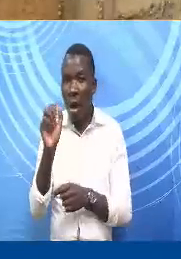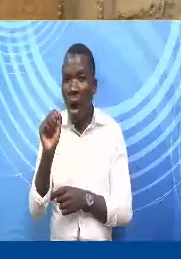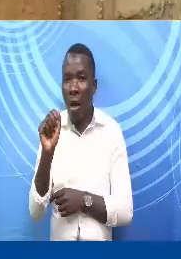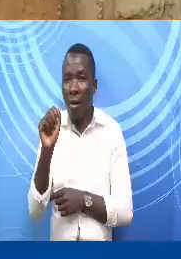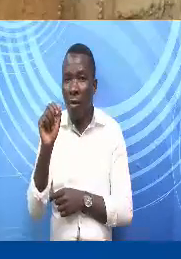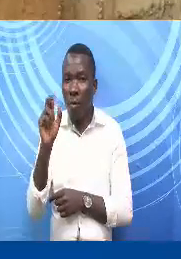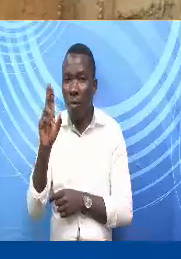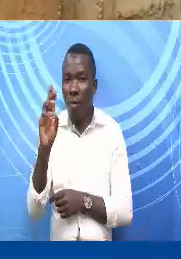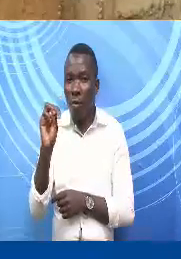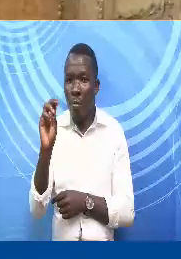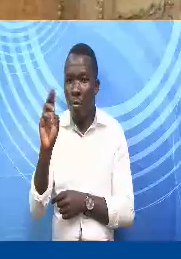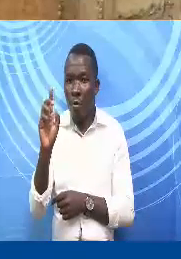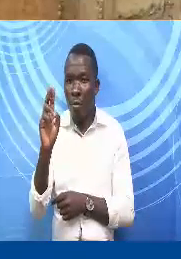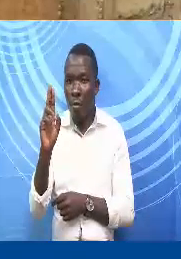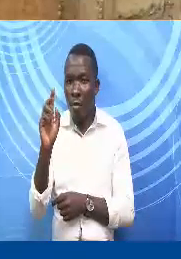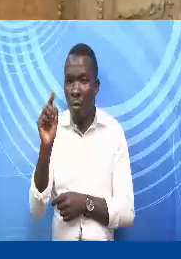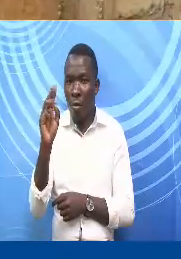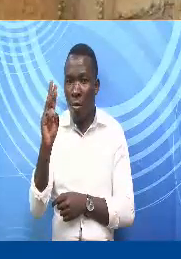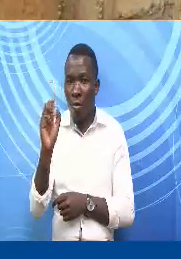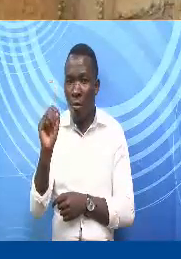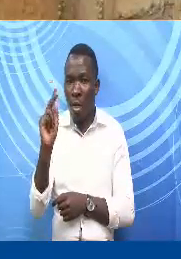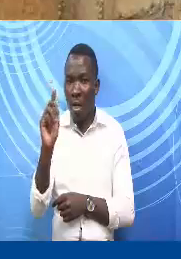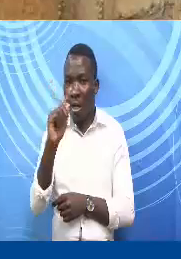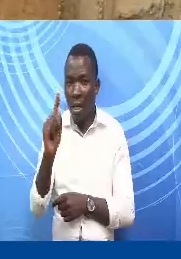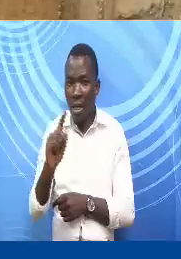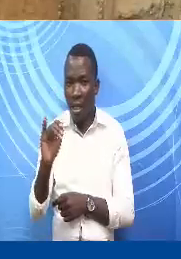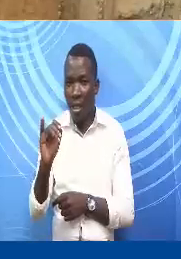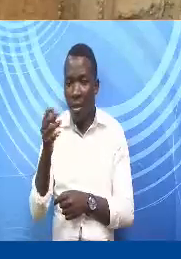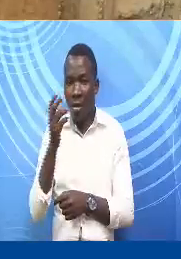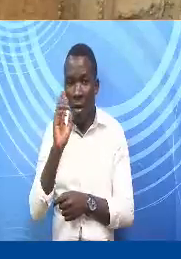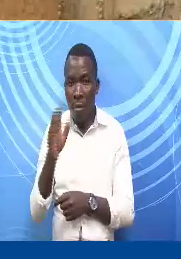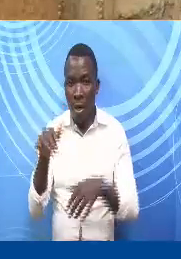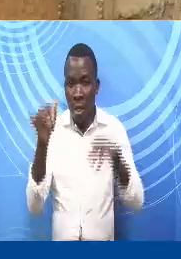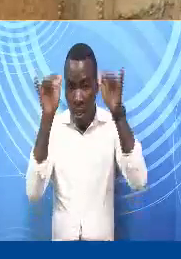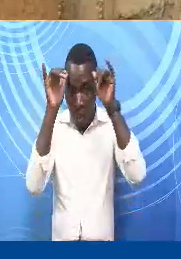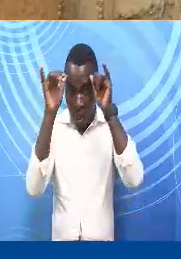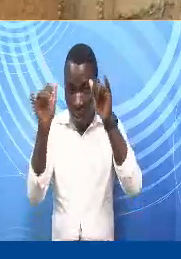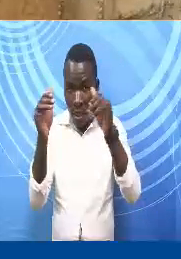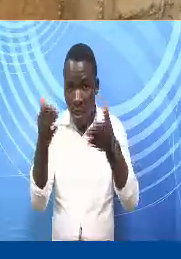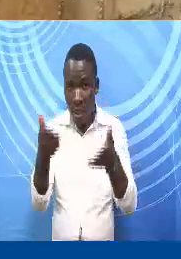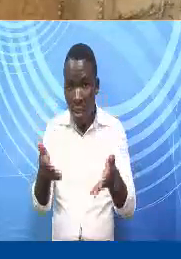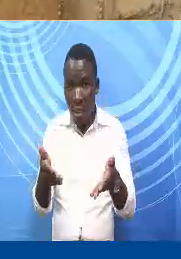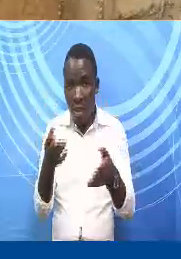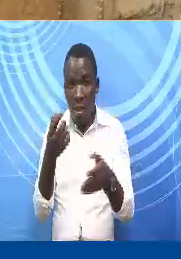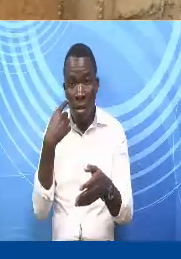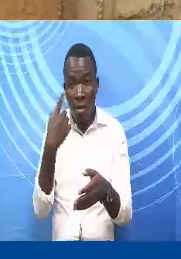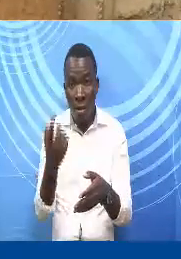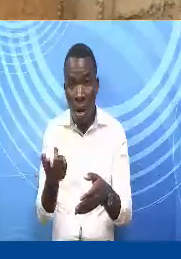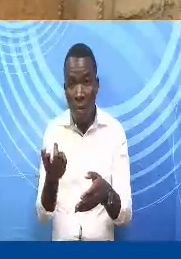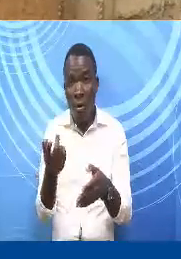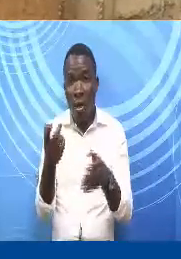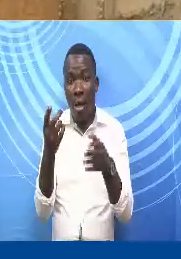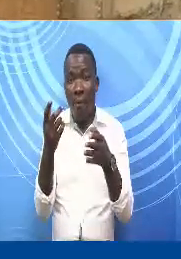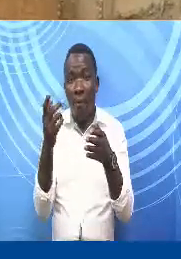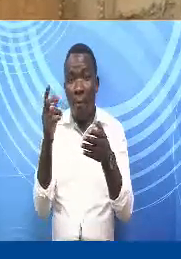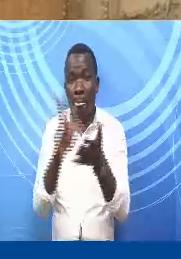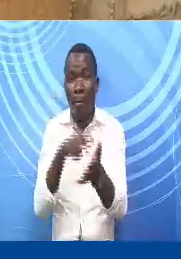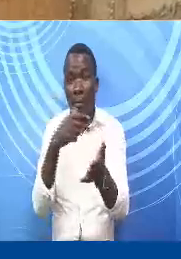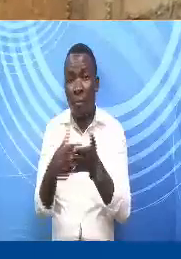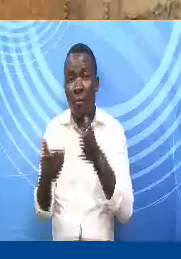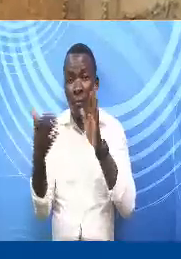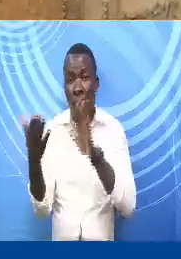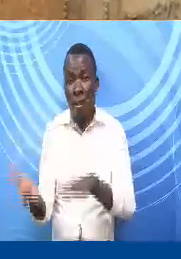kandi noneho rero izo nka inka yanjye urabona yuko ejo yari twagiye ko tubona yiriteruye kubise hasi itakipfa